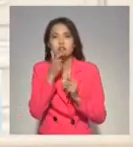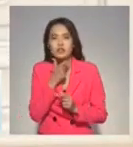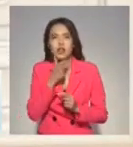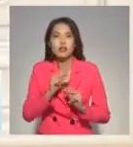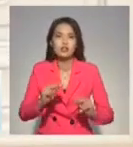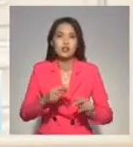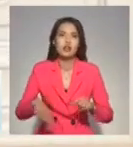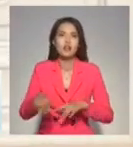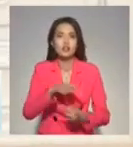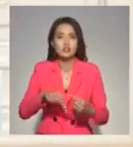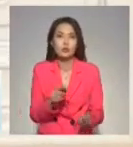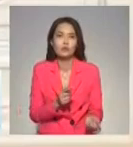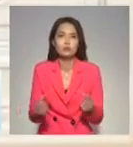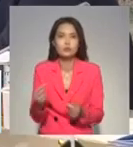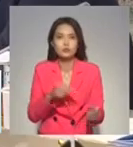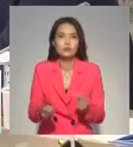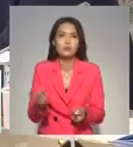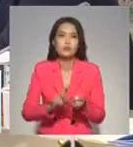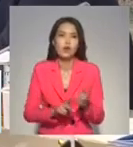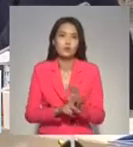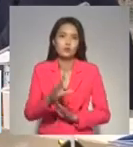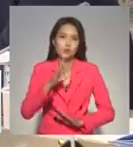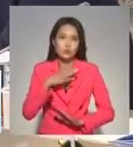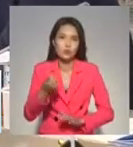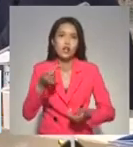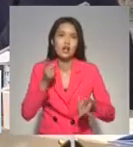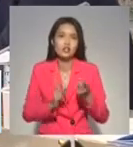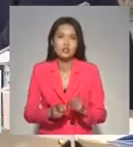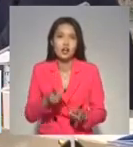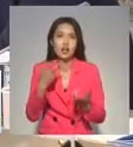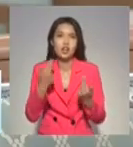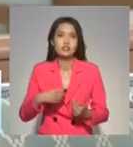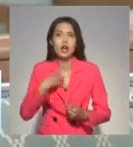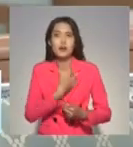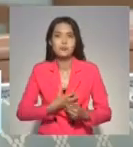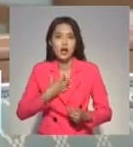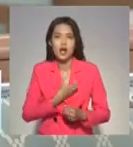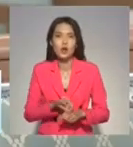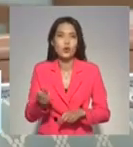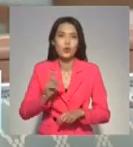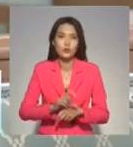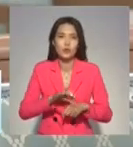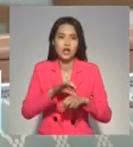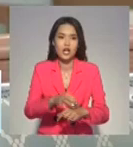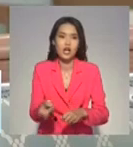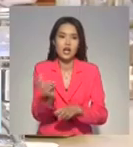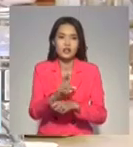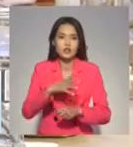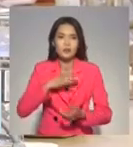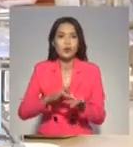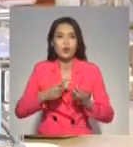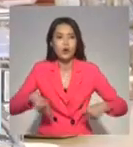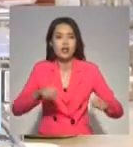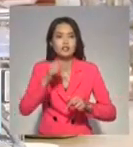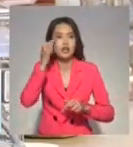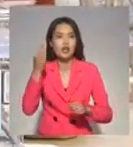секілді қағидаттарға беріктігіміз де байланыстырады. Расында да бұл өте маңызды сапар. Сингапур президентінің Орталық